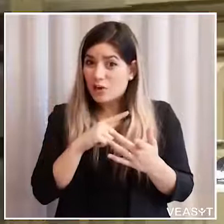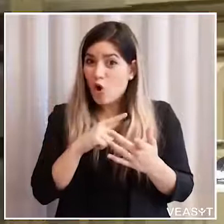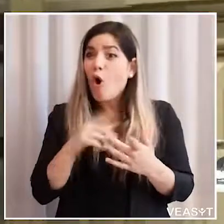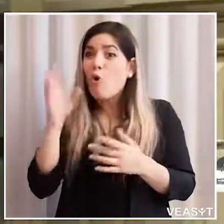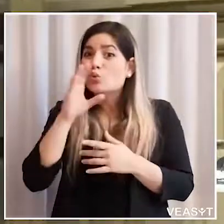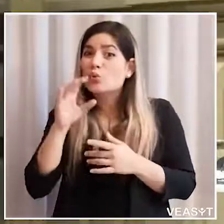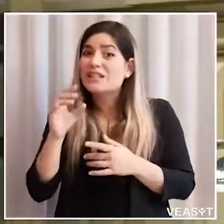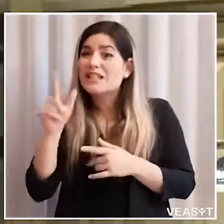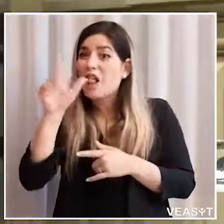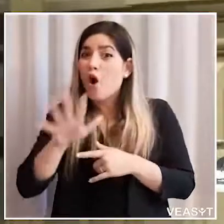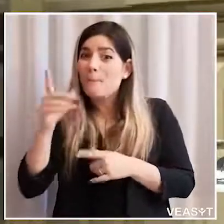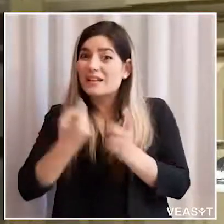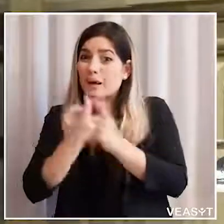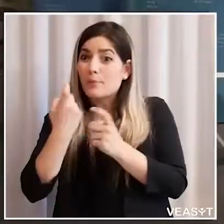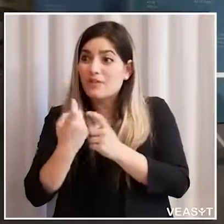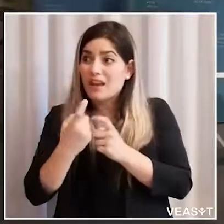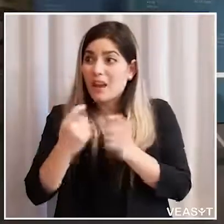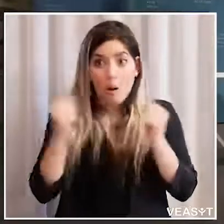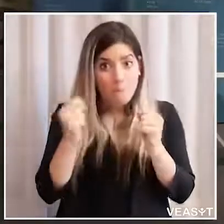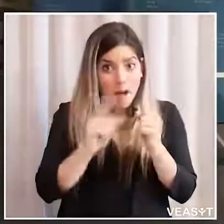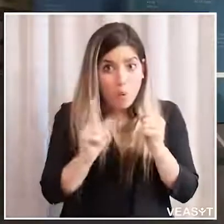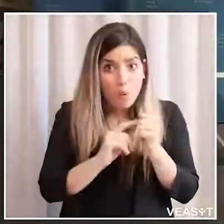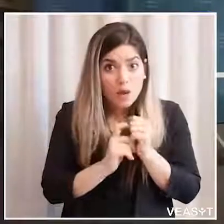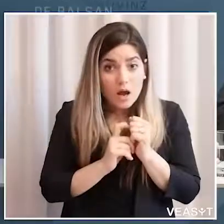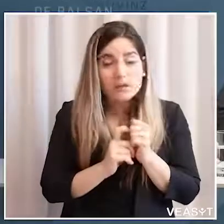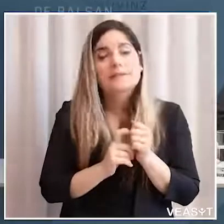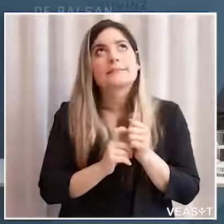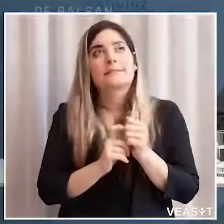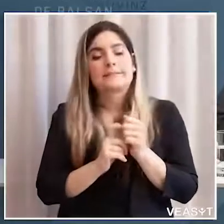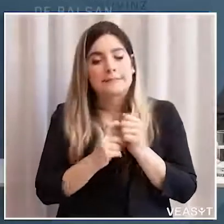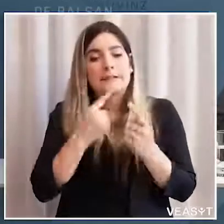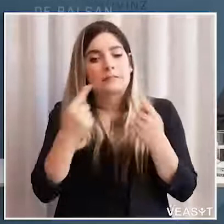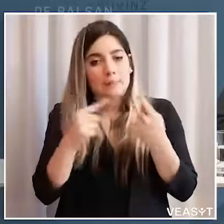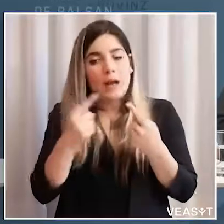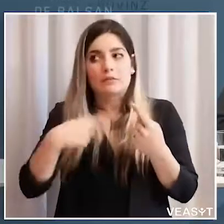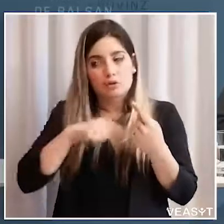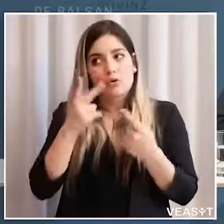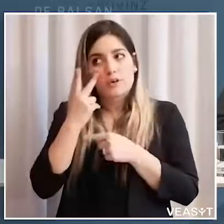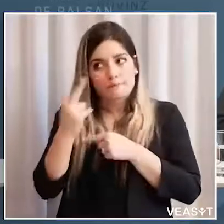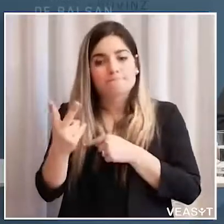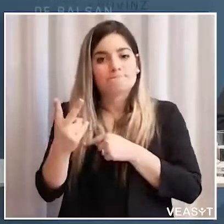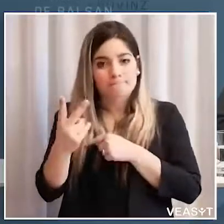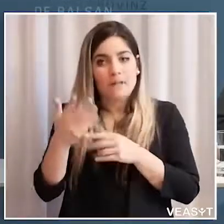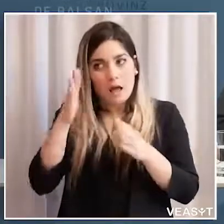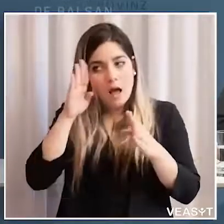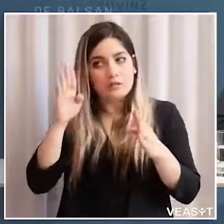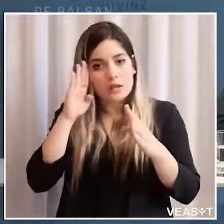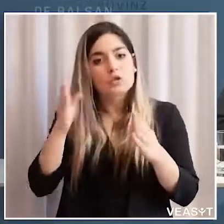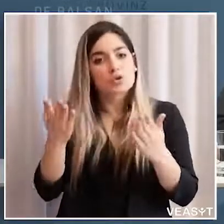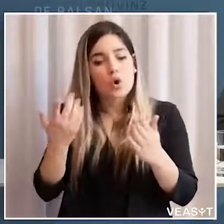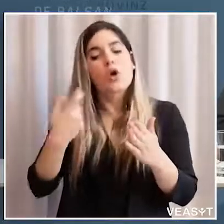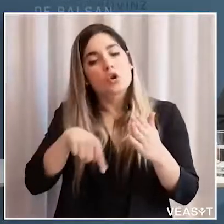lombardi è un dibattito che seguiamo con grande attenzione ovviamente anche ieri ho